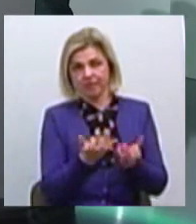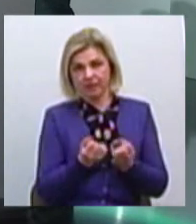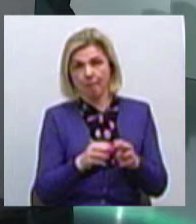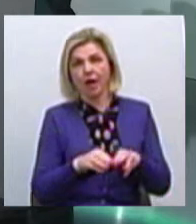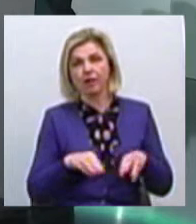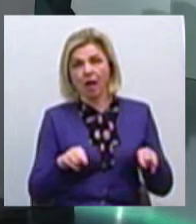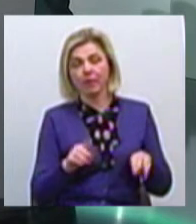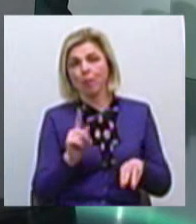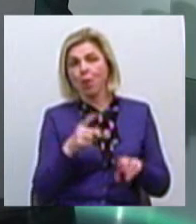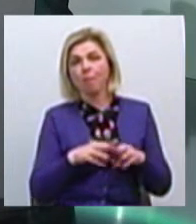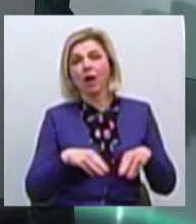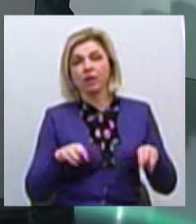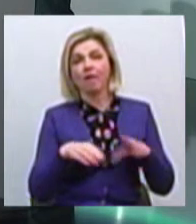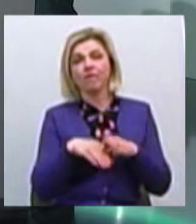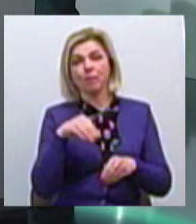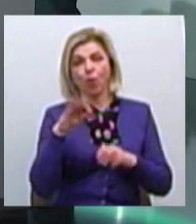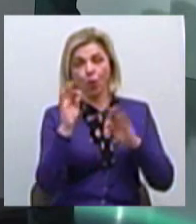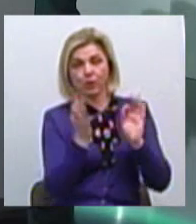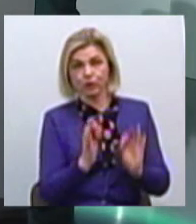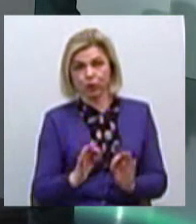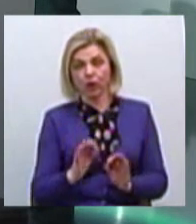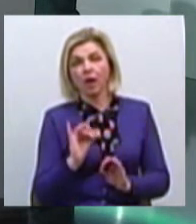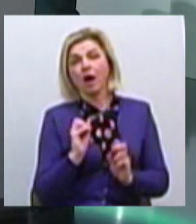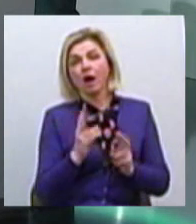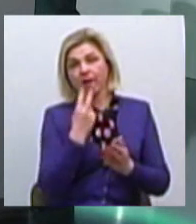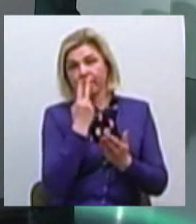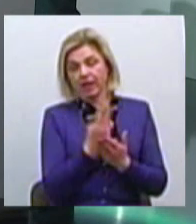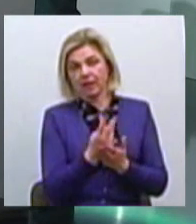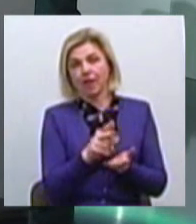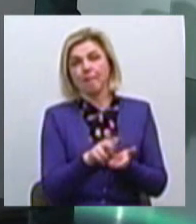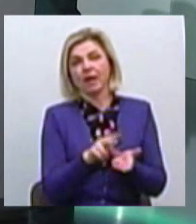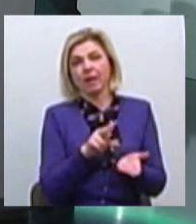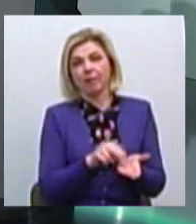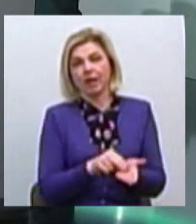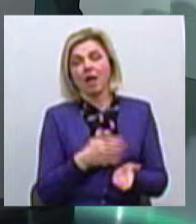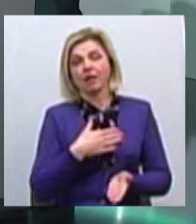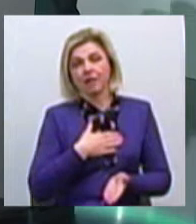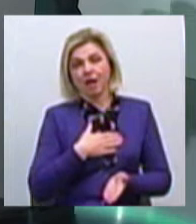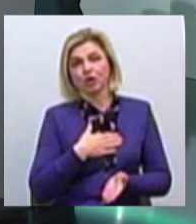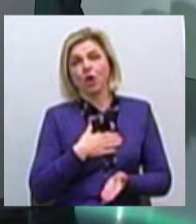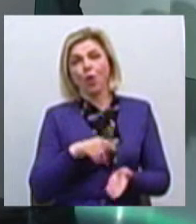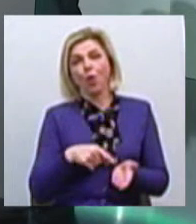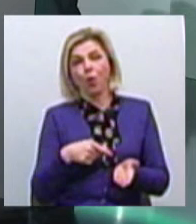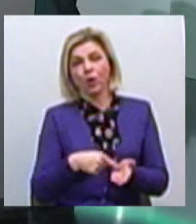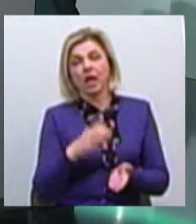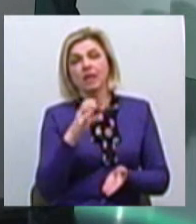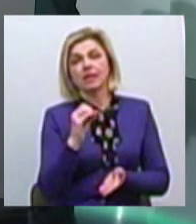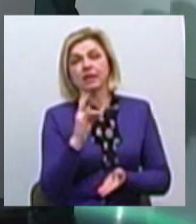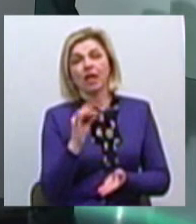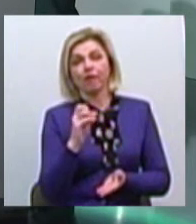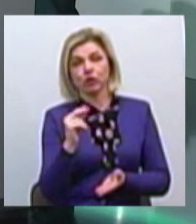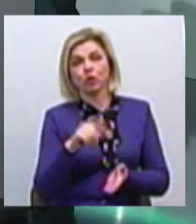что парламентские выборы осенью. И как мы видим, да, на примере того же нашего города Сенкевич горсовет, когда